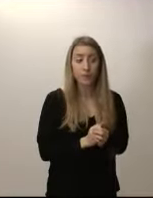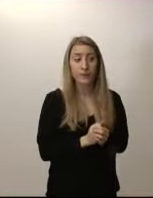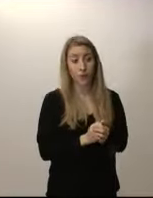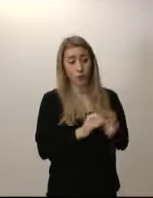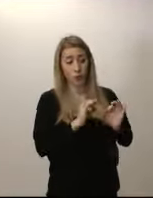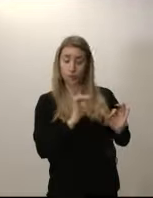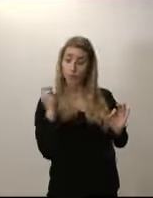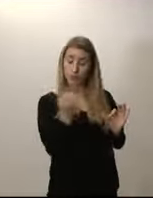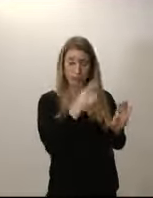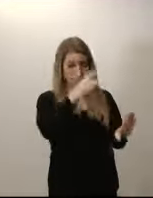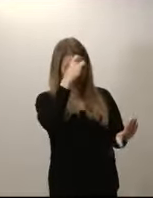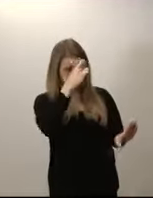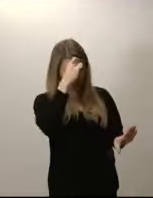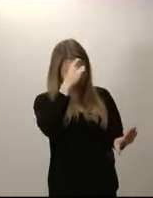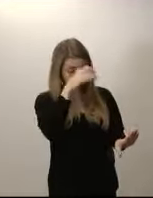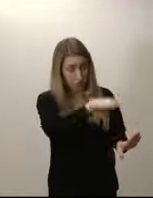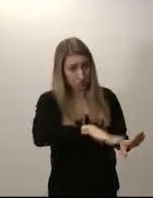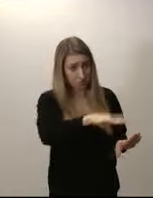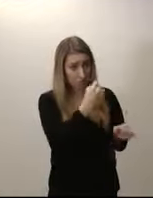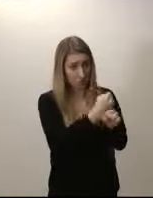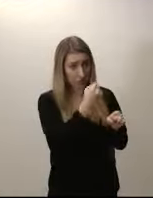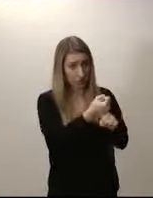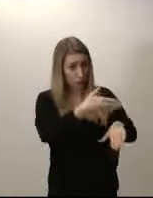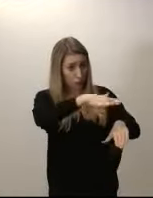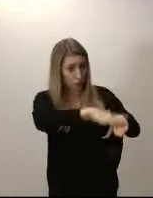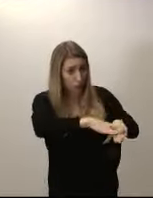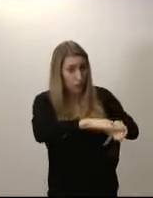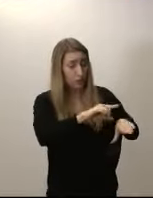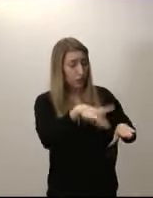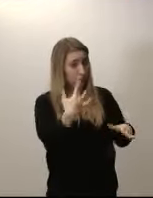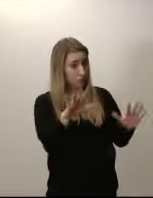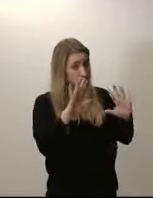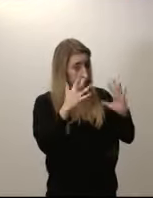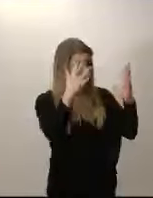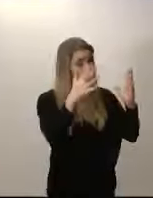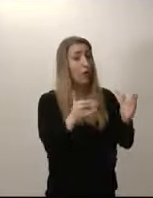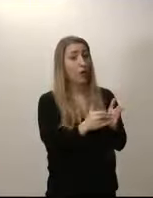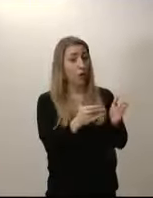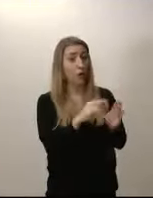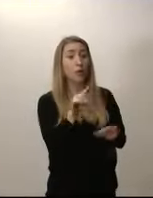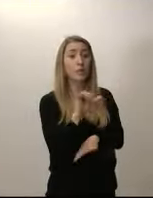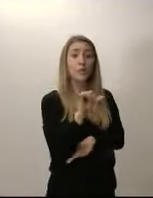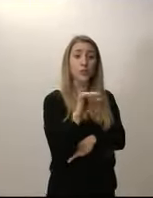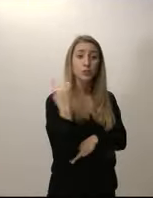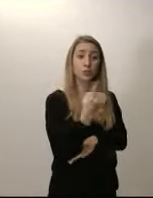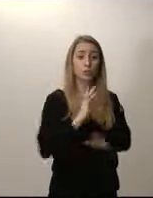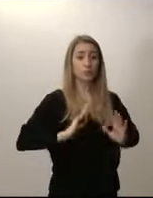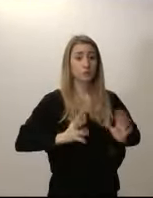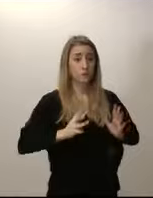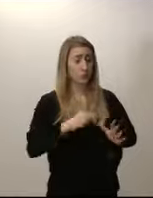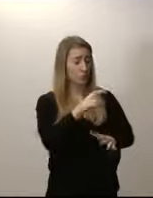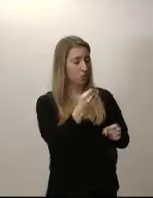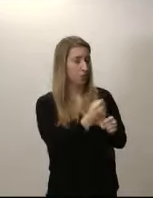à l'unanimité le travail qui a été réalisé sur le terrain et qui est encore réalisé par l'ensemble des bénévoles de la ludothèque qui font un